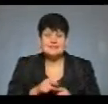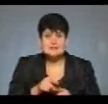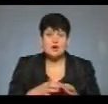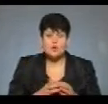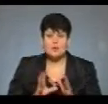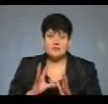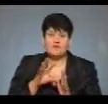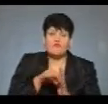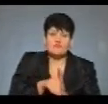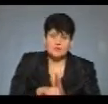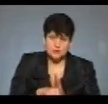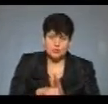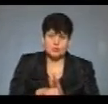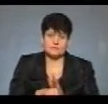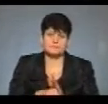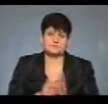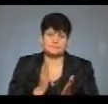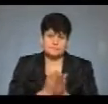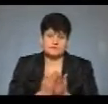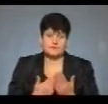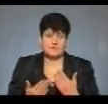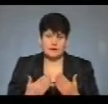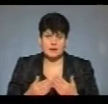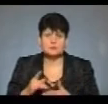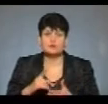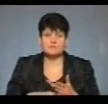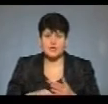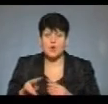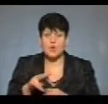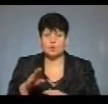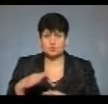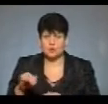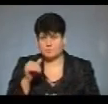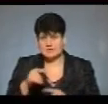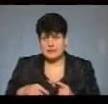зайдуть в прямі міжбюджетні відносини, сподіваємося, з лютого місяця